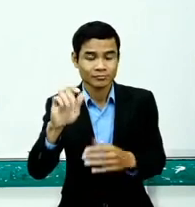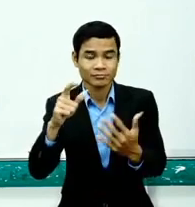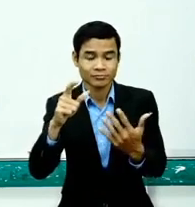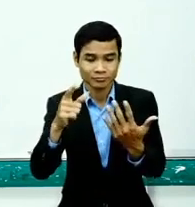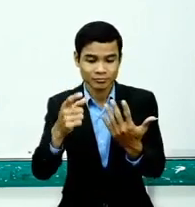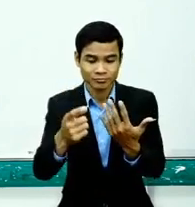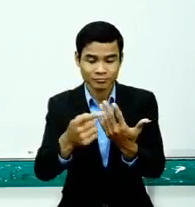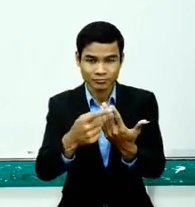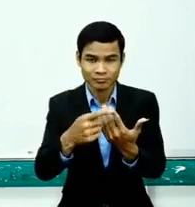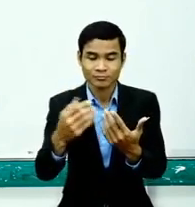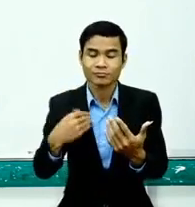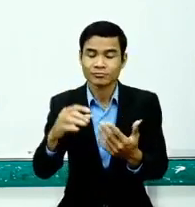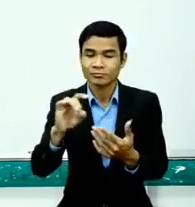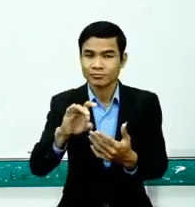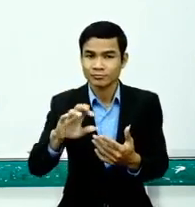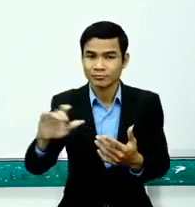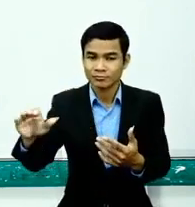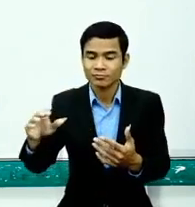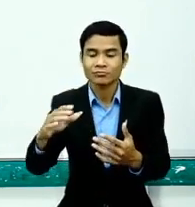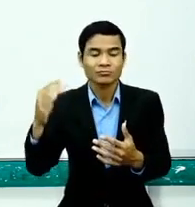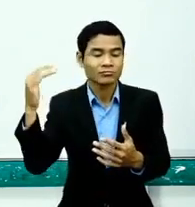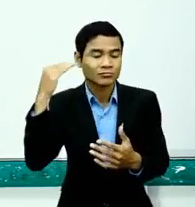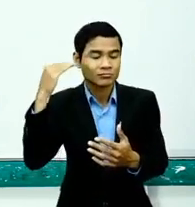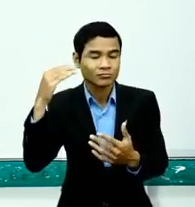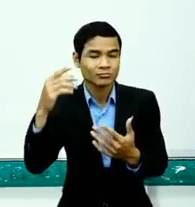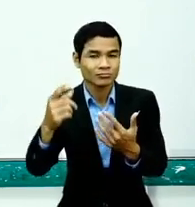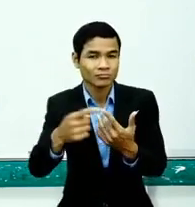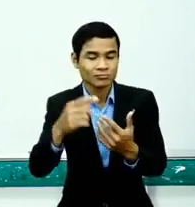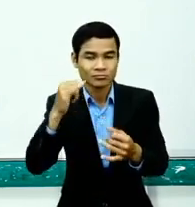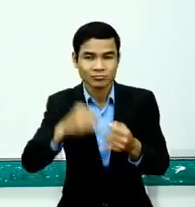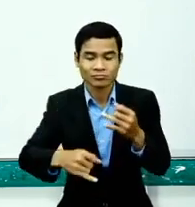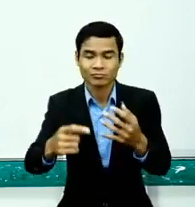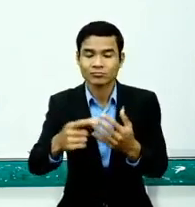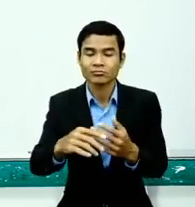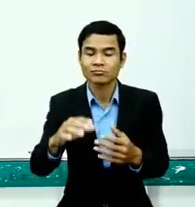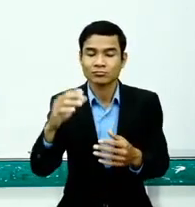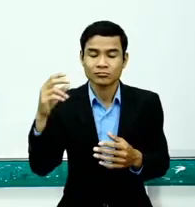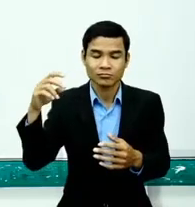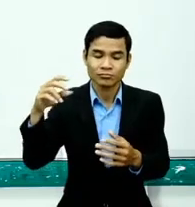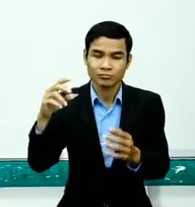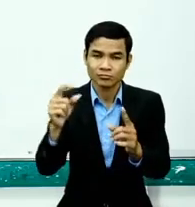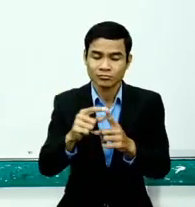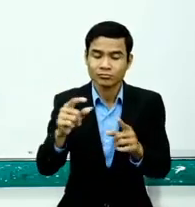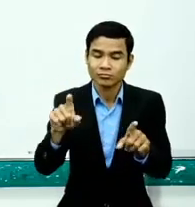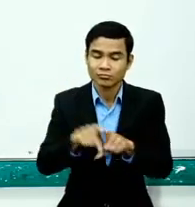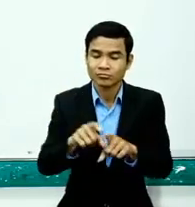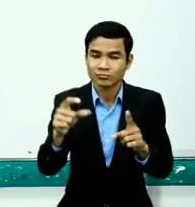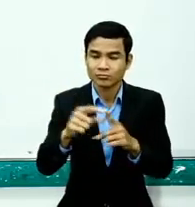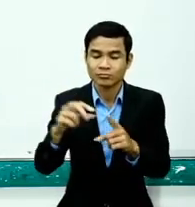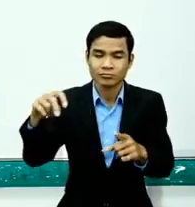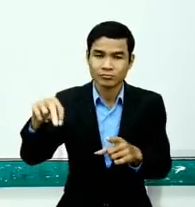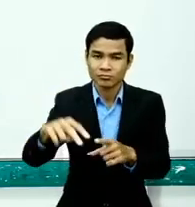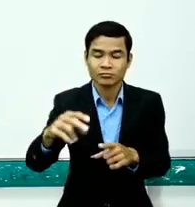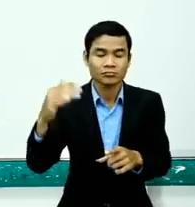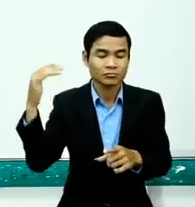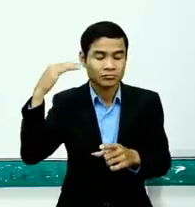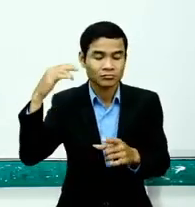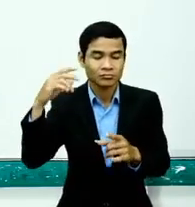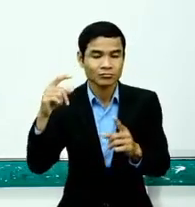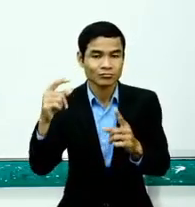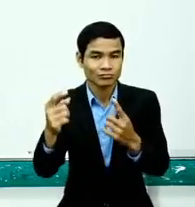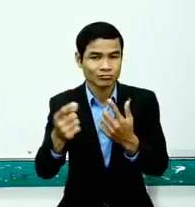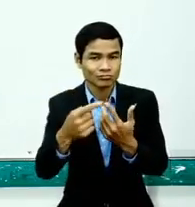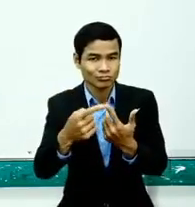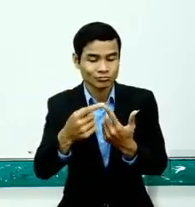ចោះមានសចំអកូនស្ដាប់ឡើងទៀតពាក្យចោះមានសចំអកូនកូនថា